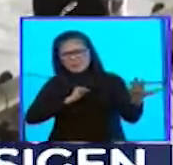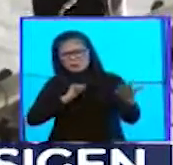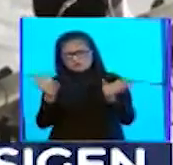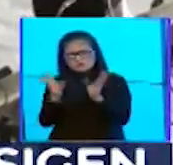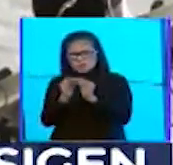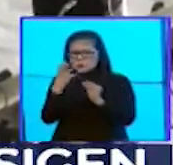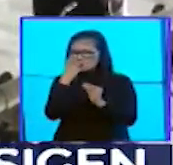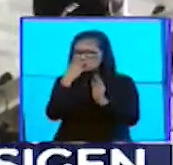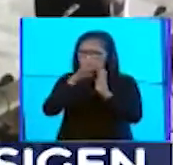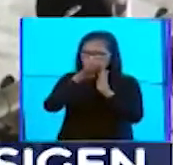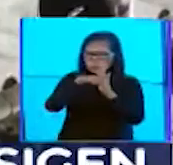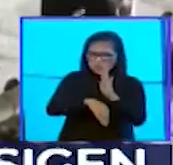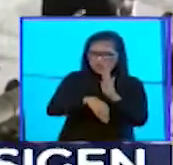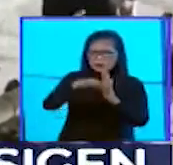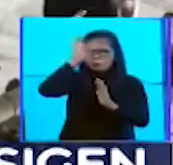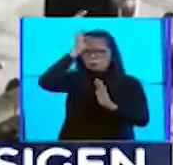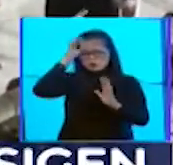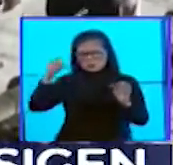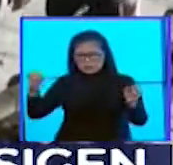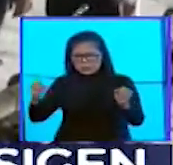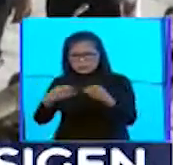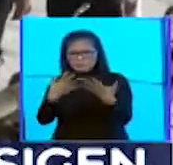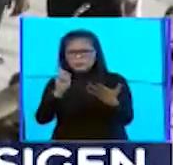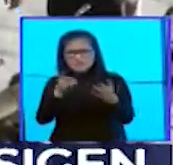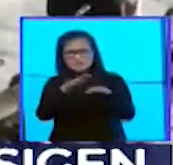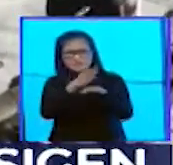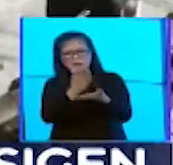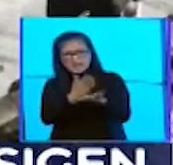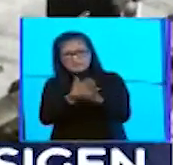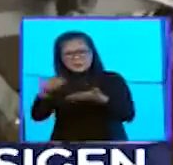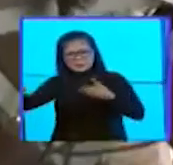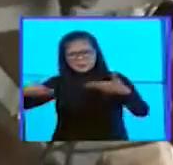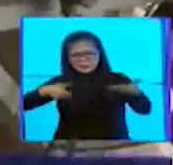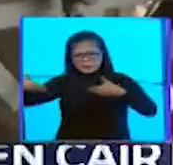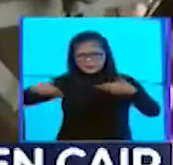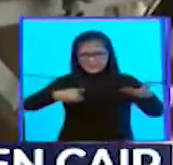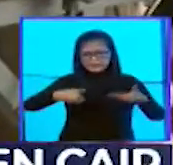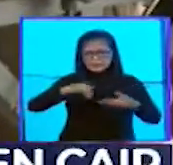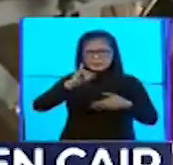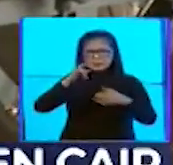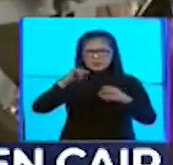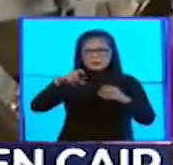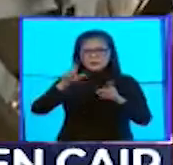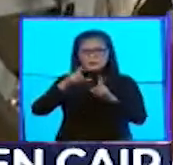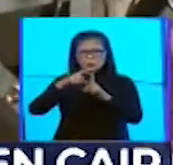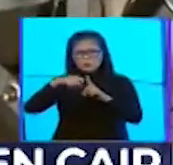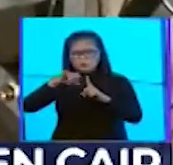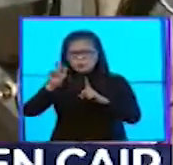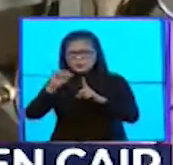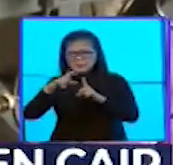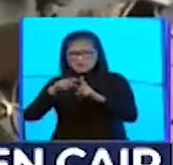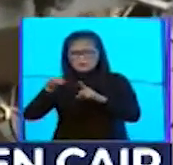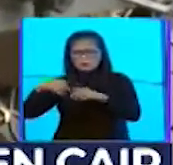Dari temuan polisi sempat terjadi kendala keterlambatan pengiriman liquid bahan baku utama oksigen dari Samator sehingga mempengaruhi